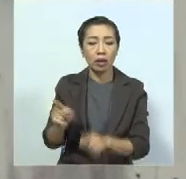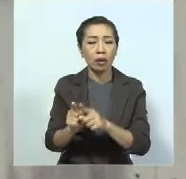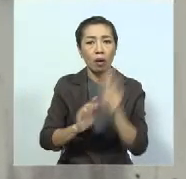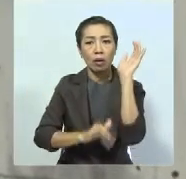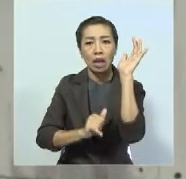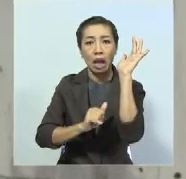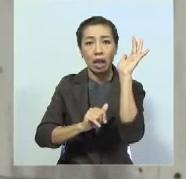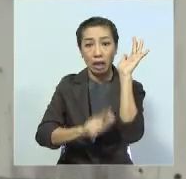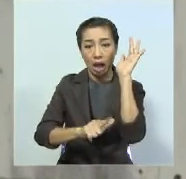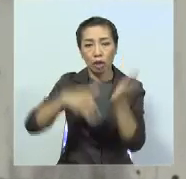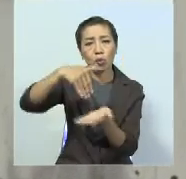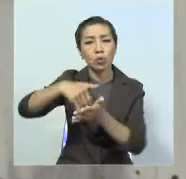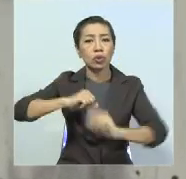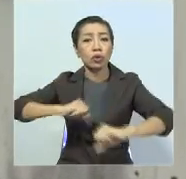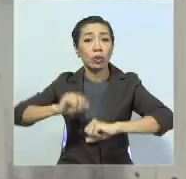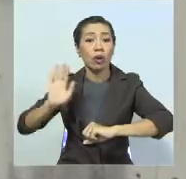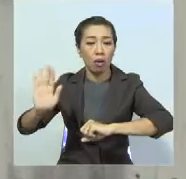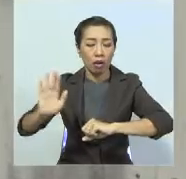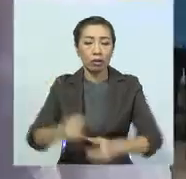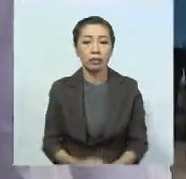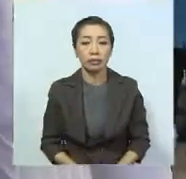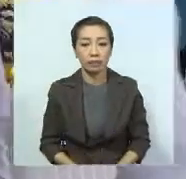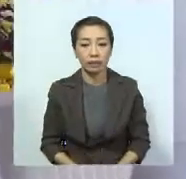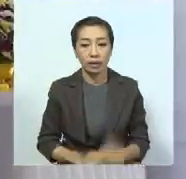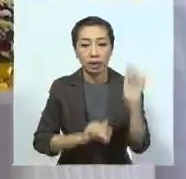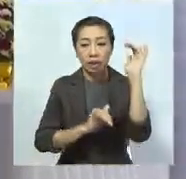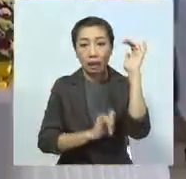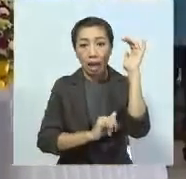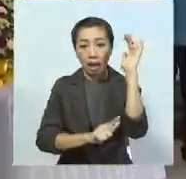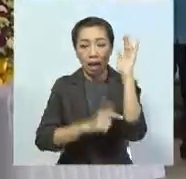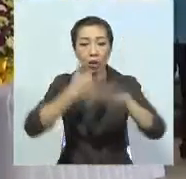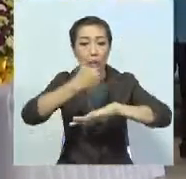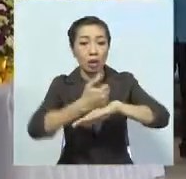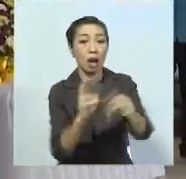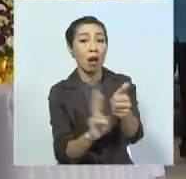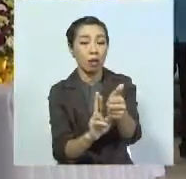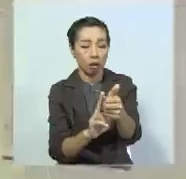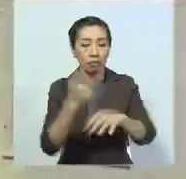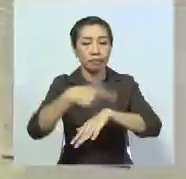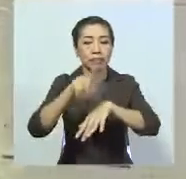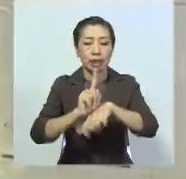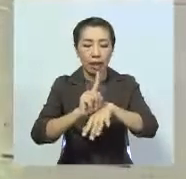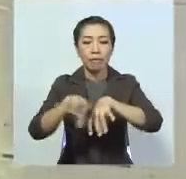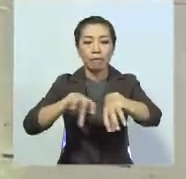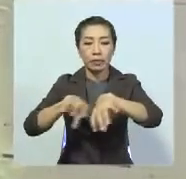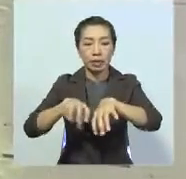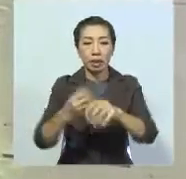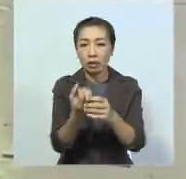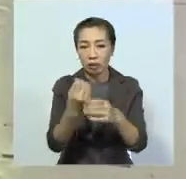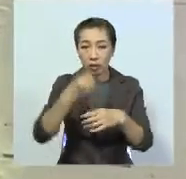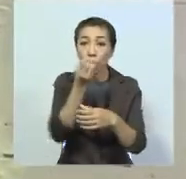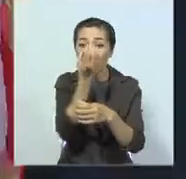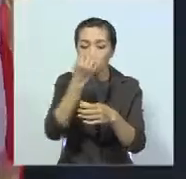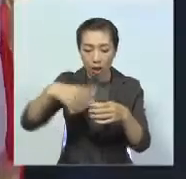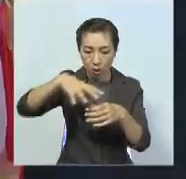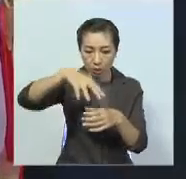บาลนครยะลานายวรเชษฐ์พรหมโอภาสรองผู้ว่าราชการจังหวัดยะลาเป็นประธานในพิธีวางผ่านพุ่ม